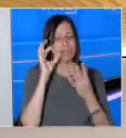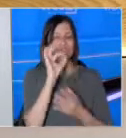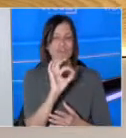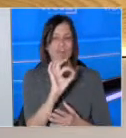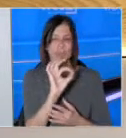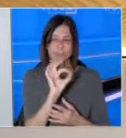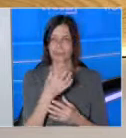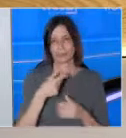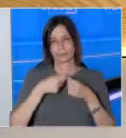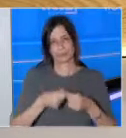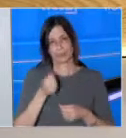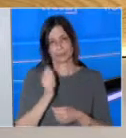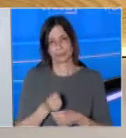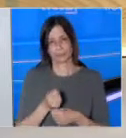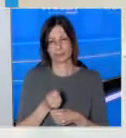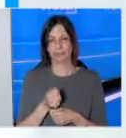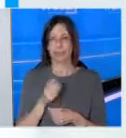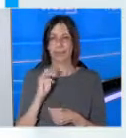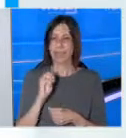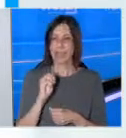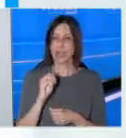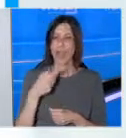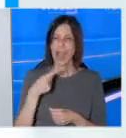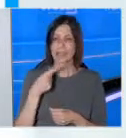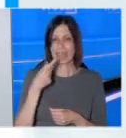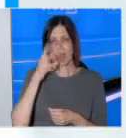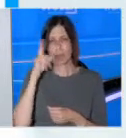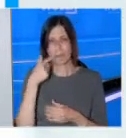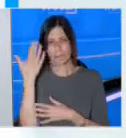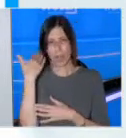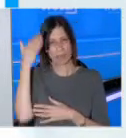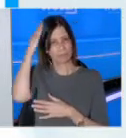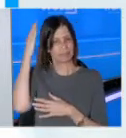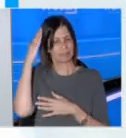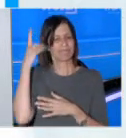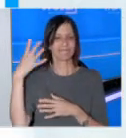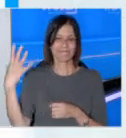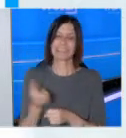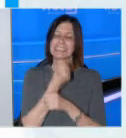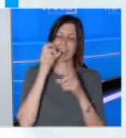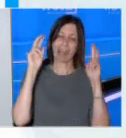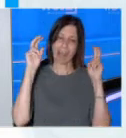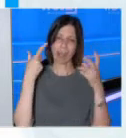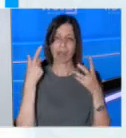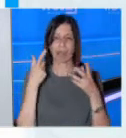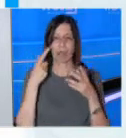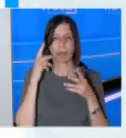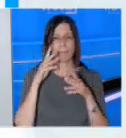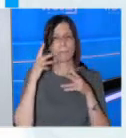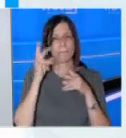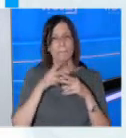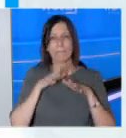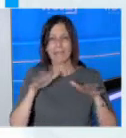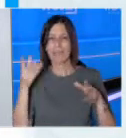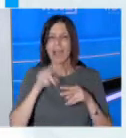חברת הכנסת מאי גולן מהליכוד צייצה, קודם נפתלי בנט ניצח מגפה, במרכאות היא כותבת את זה, אחר כך הוא כתב ספר